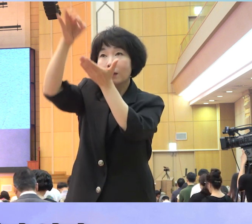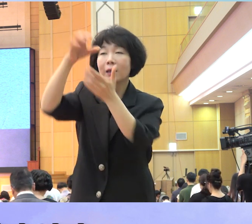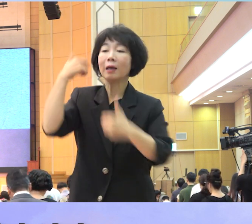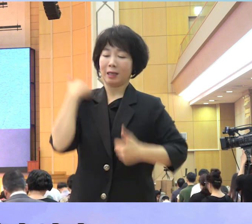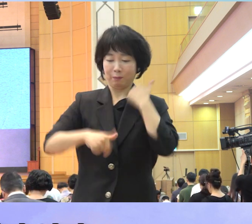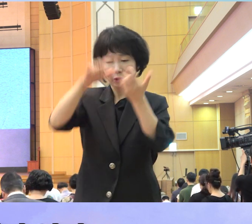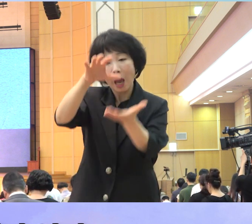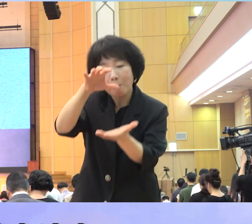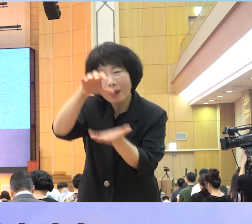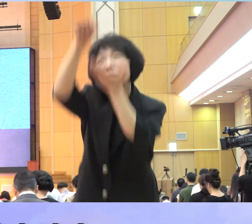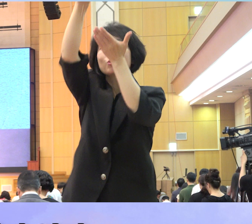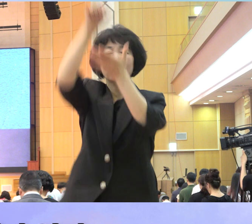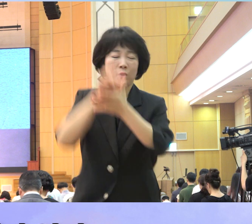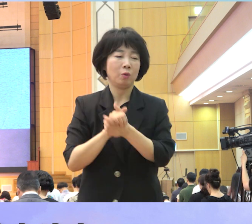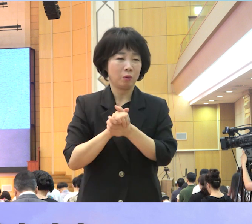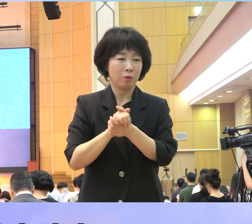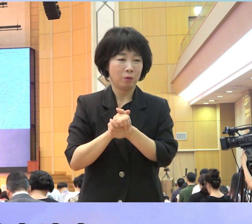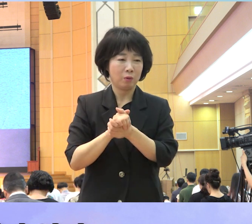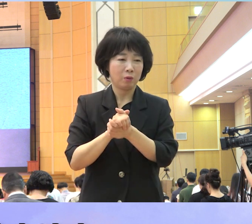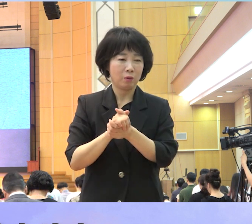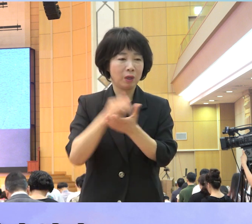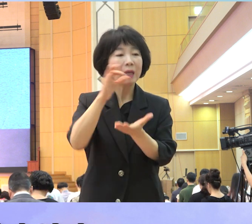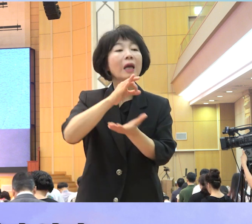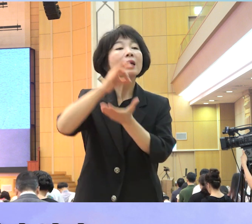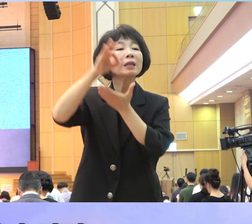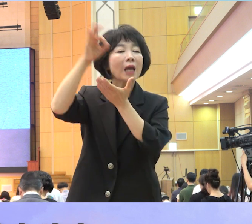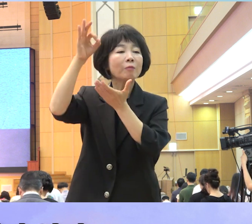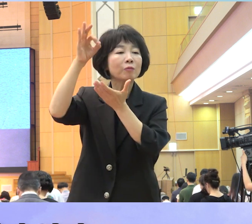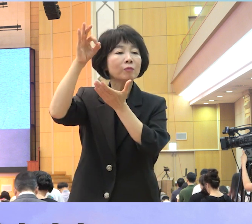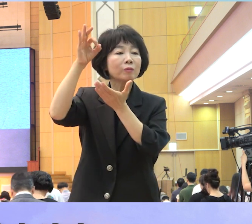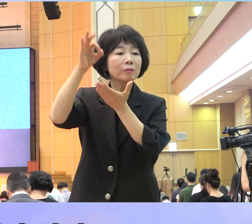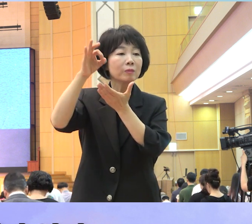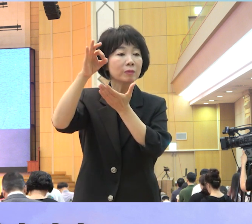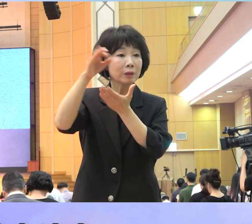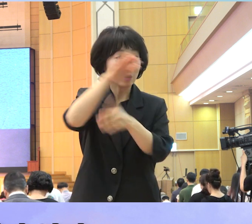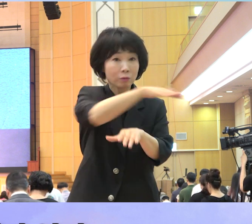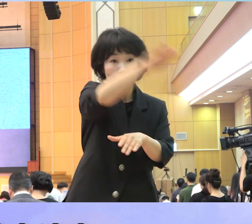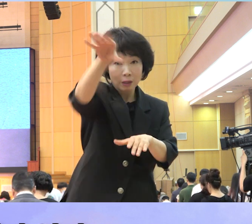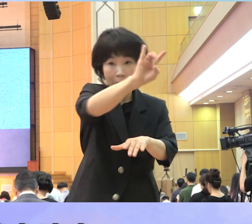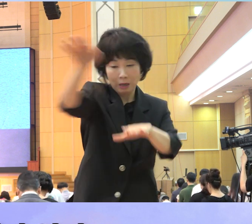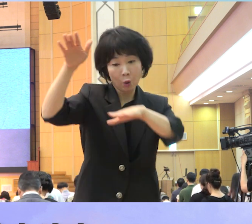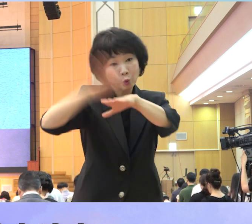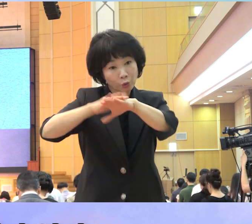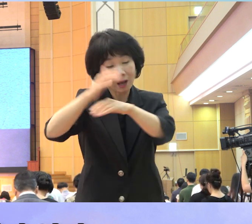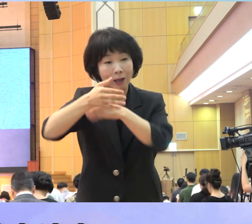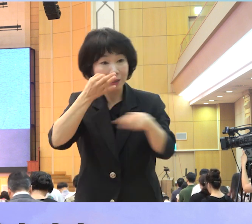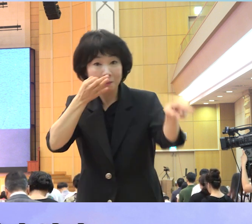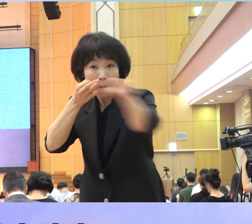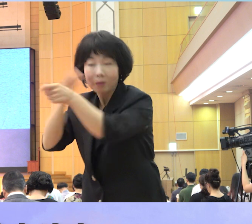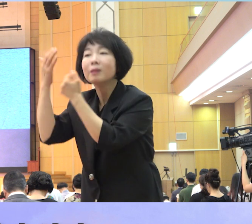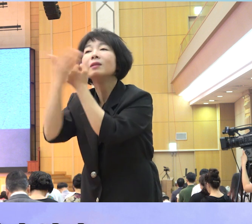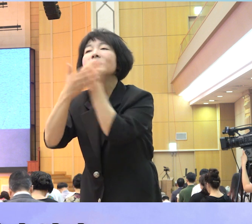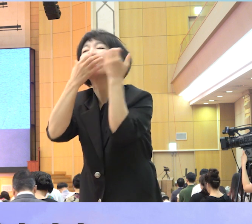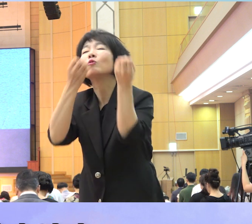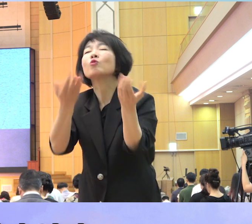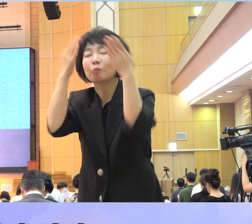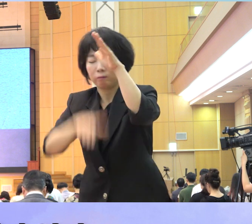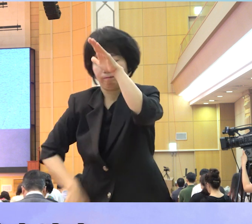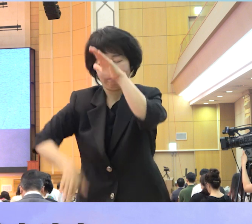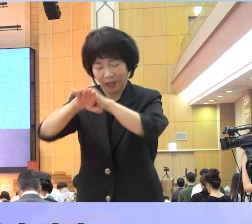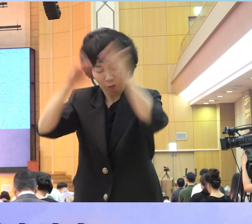주님께서 기뻐 받으옵시고 이 예물 드린 손길마다 하나님의 은혜와